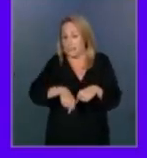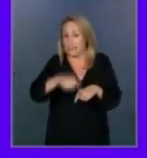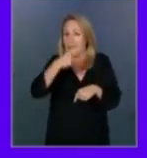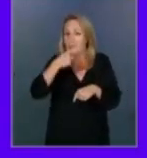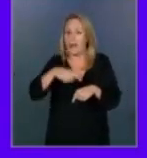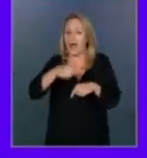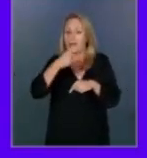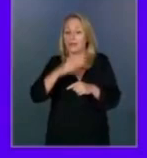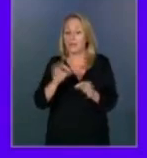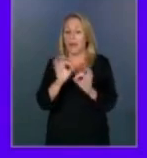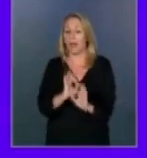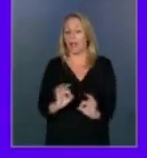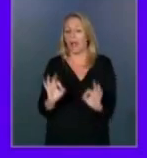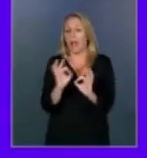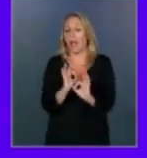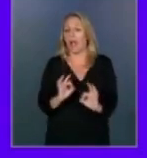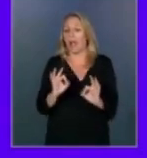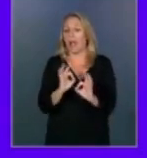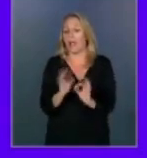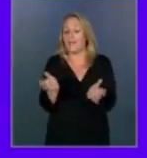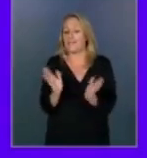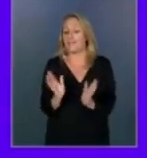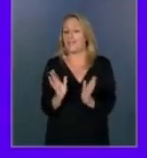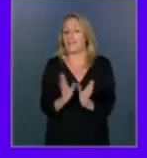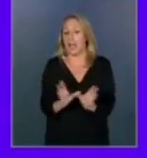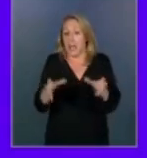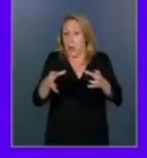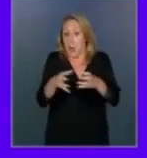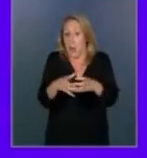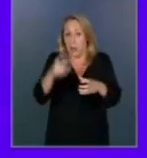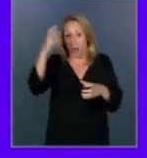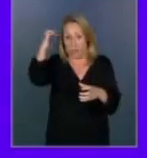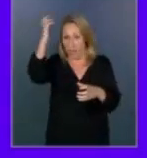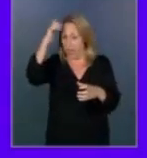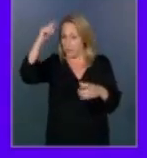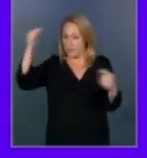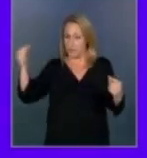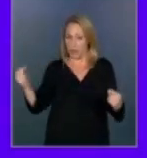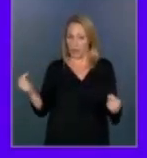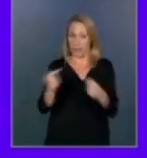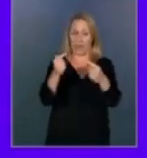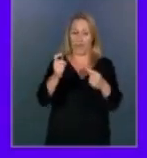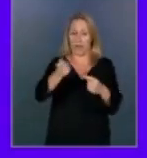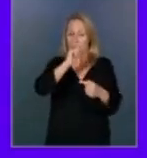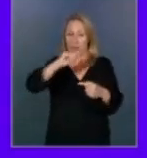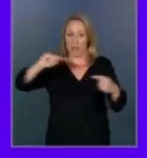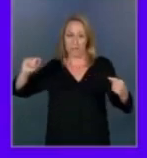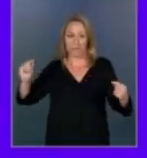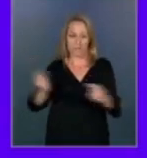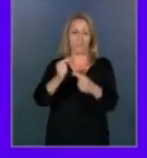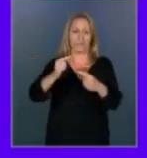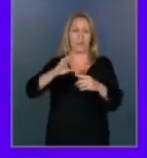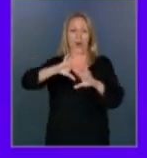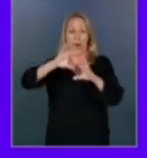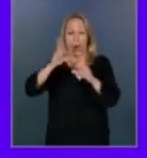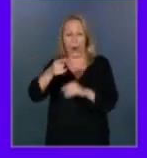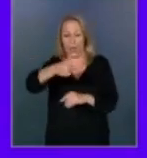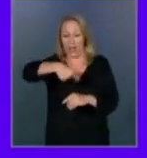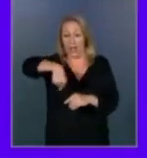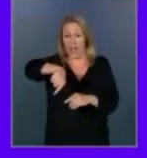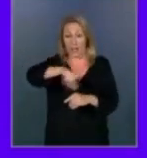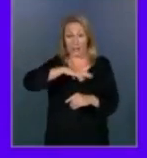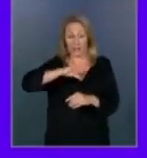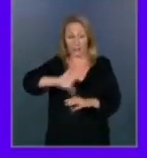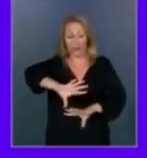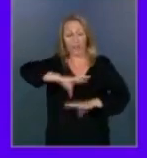στρώνουν το έδαφος σε αυτό το ανορθολογικό και αντιπολιτικό κίνημα των αρνητών